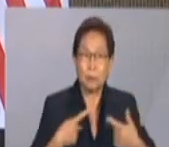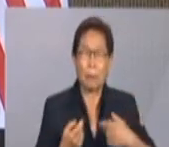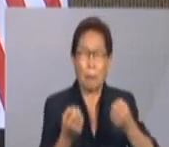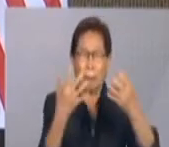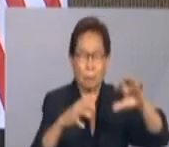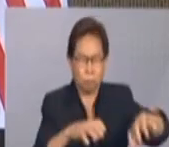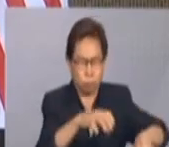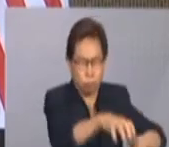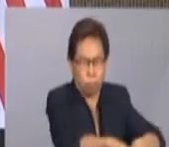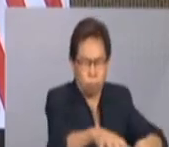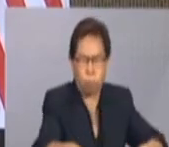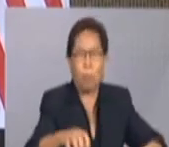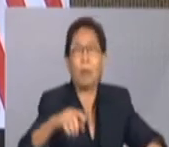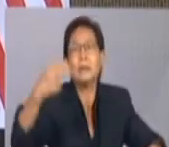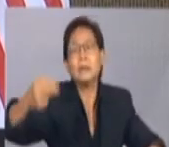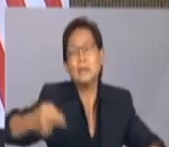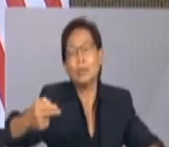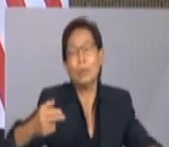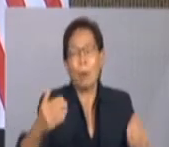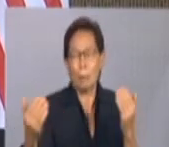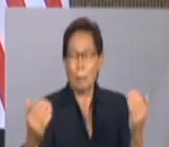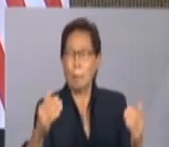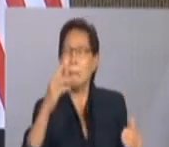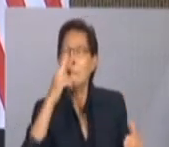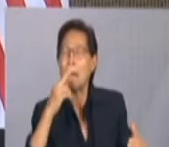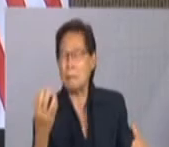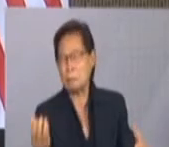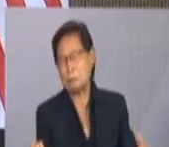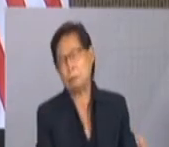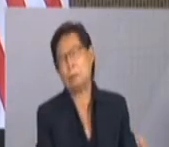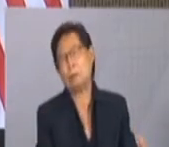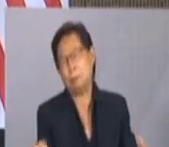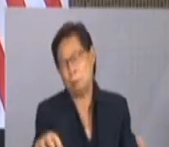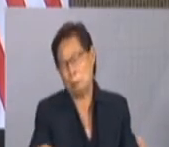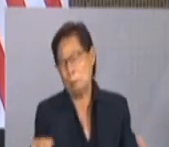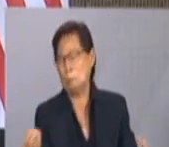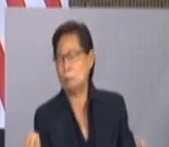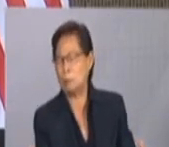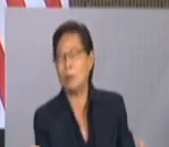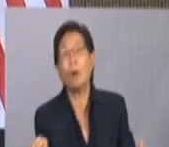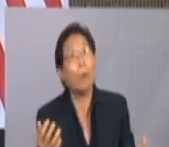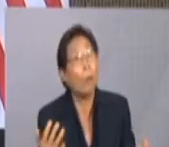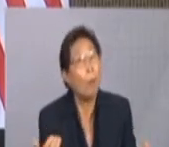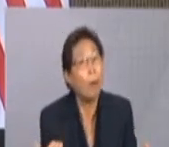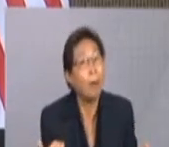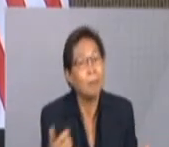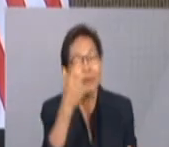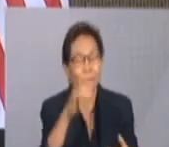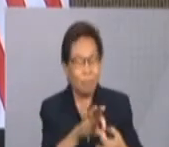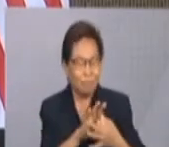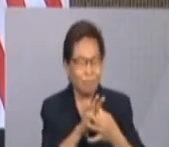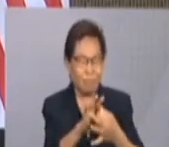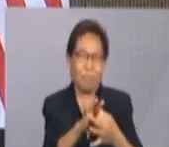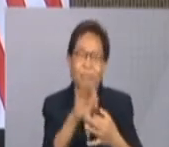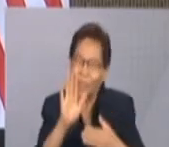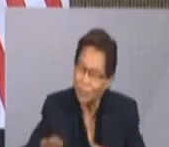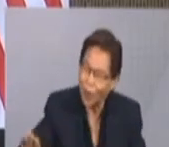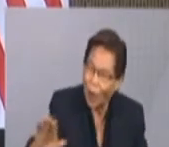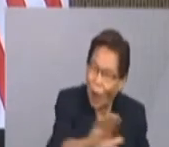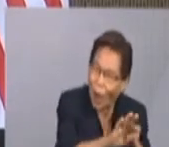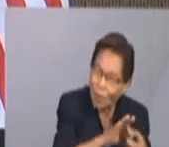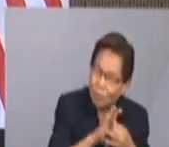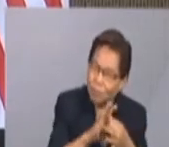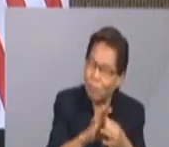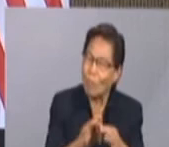hijau berbanding zona merah ini juga adalah hasil usaha kerjasama saudara-saudari yang